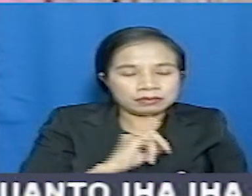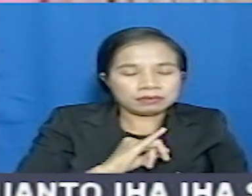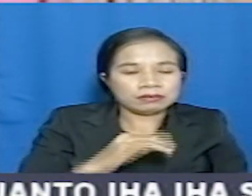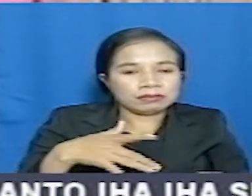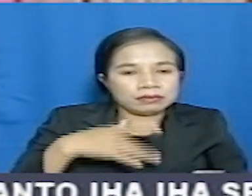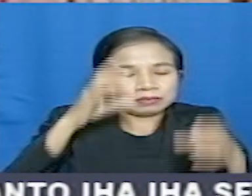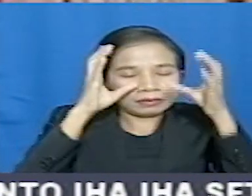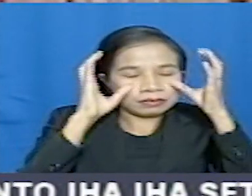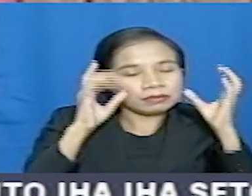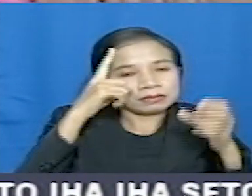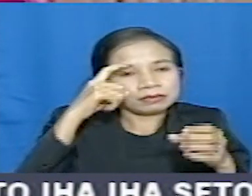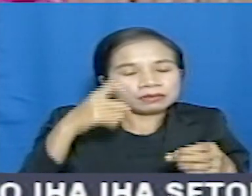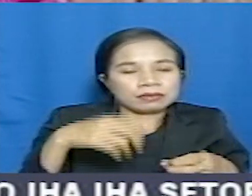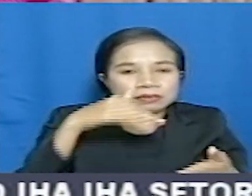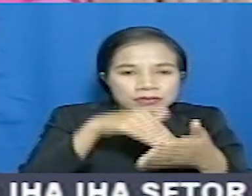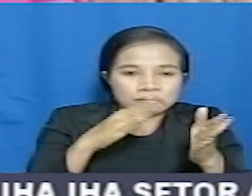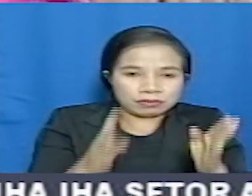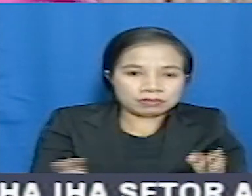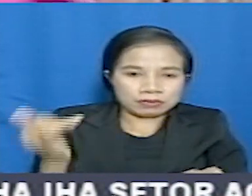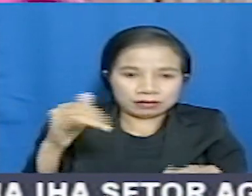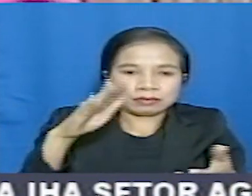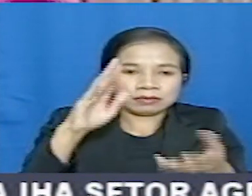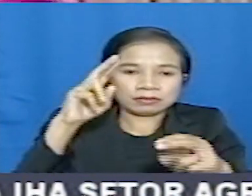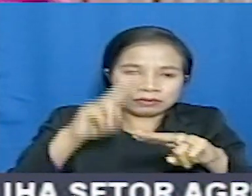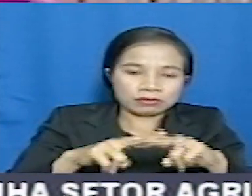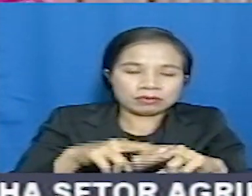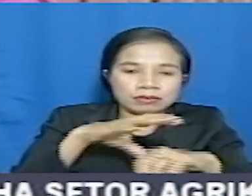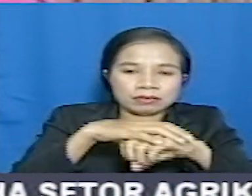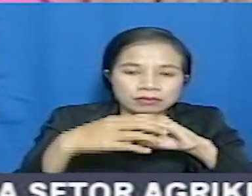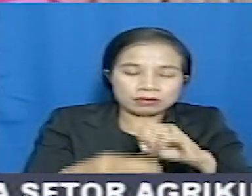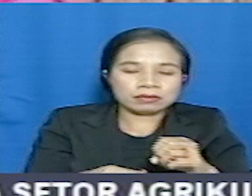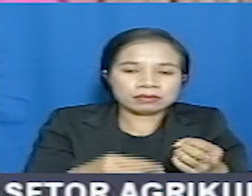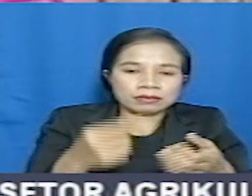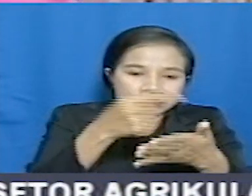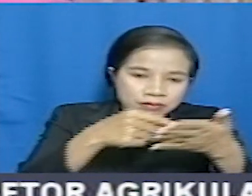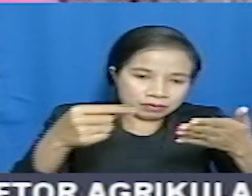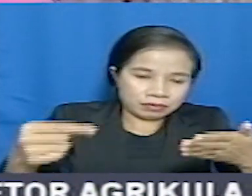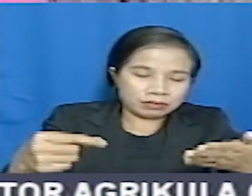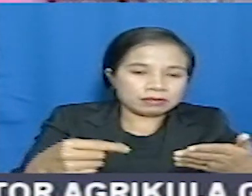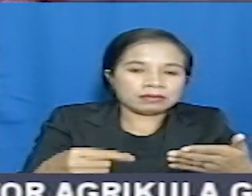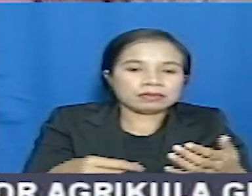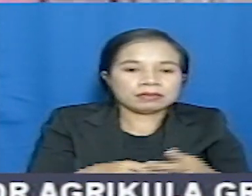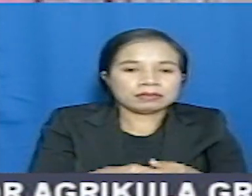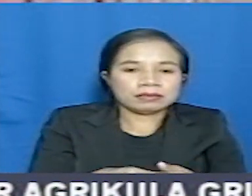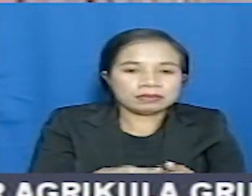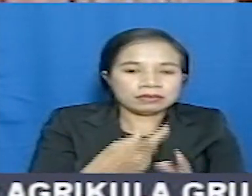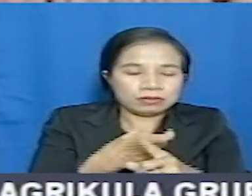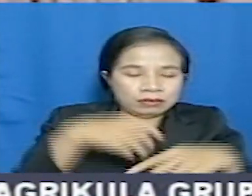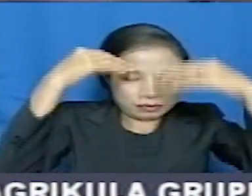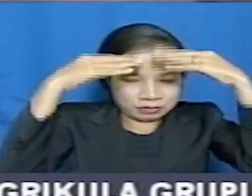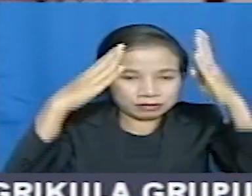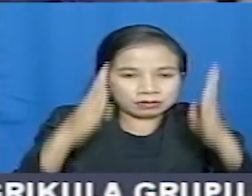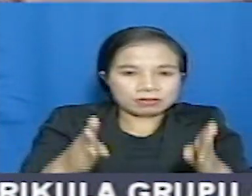tamba la barik sira turde ti harai. Entau turde ti harai maka sira hakerek. Yon sira ma husi profesora